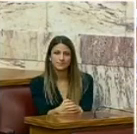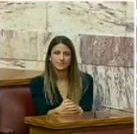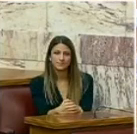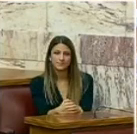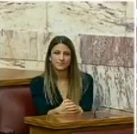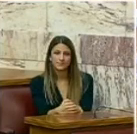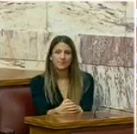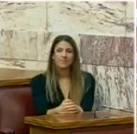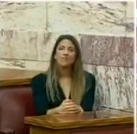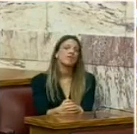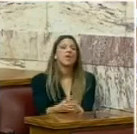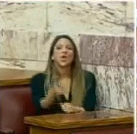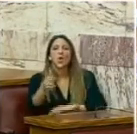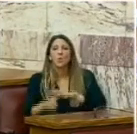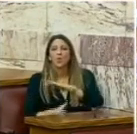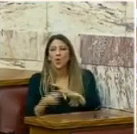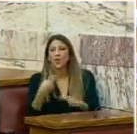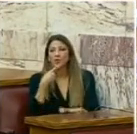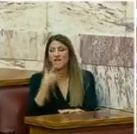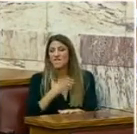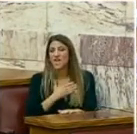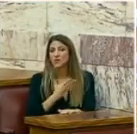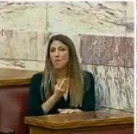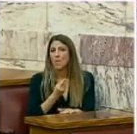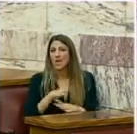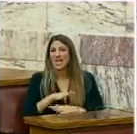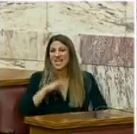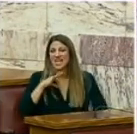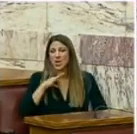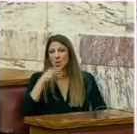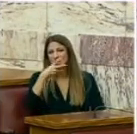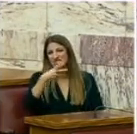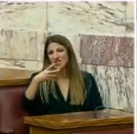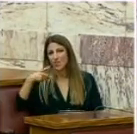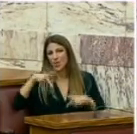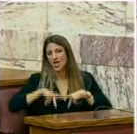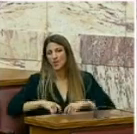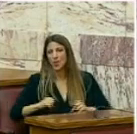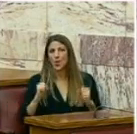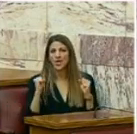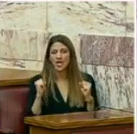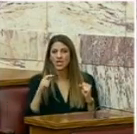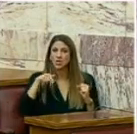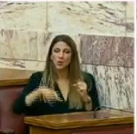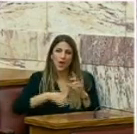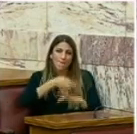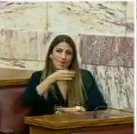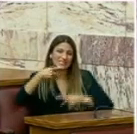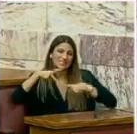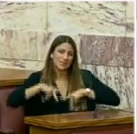Ευχαριστούμε τον Υπουργό Υγείας, κύριο Ανδρέα Ξανθό. Το λόγο τώρα έχει ο Σταύρος Κοντονής, Υπουργός Δικαιοσύνης, Διαφάνειας